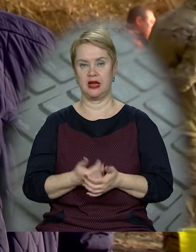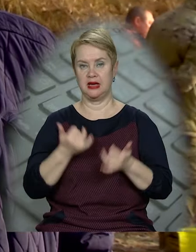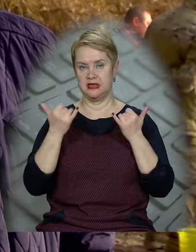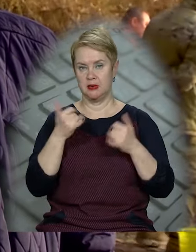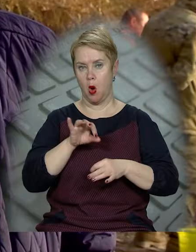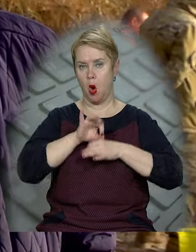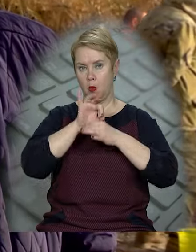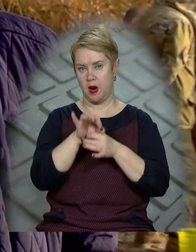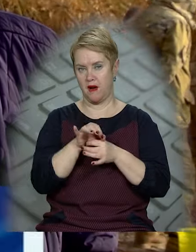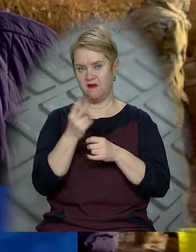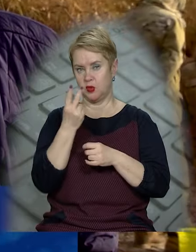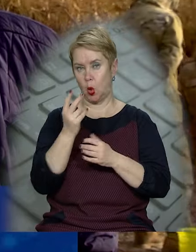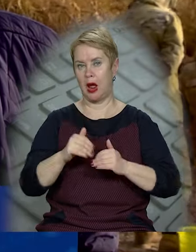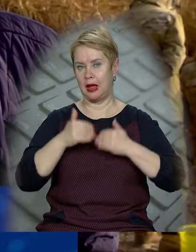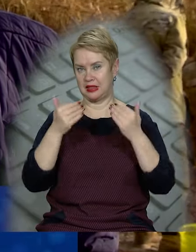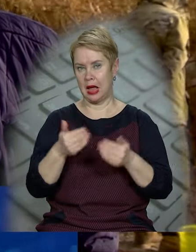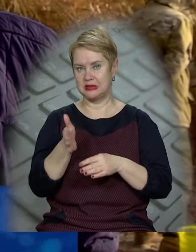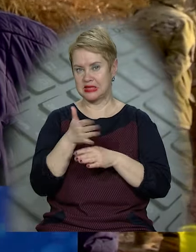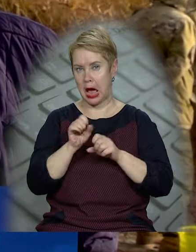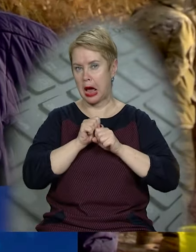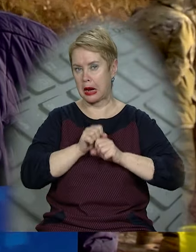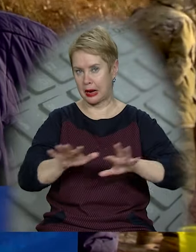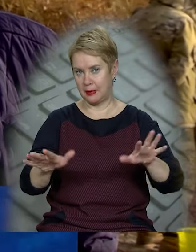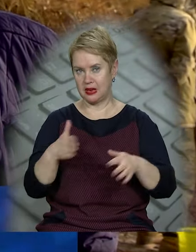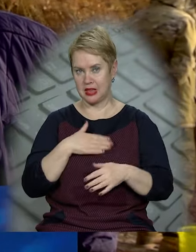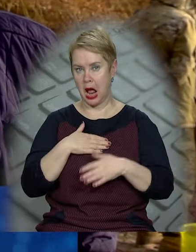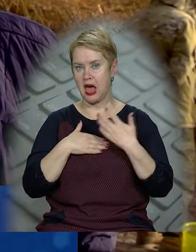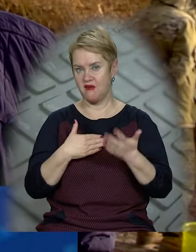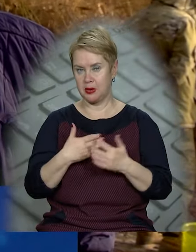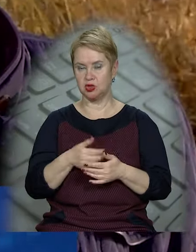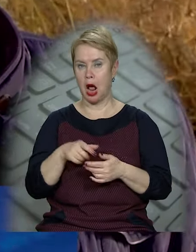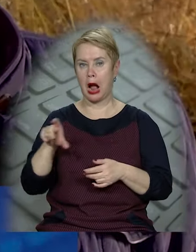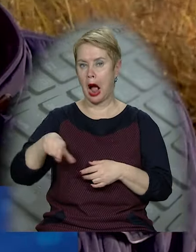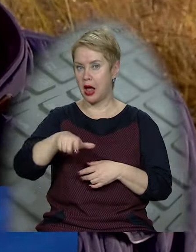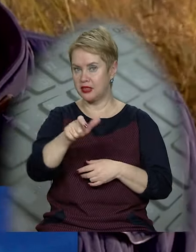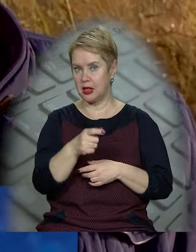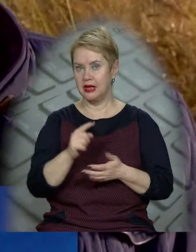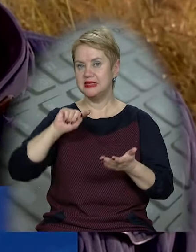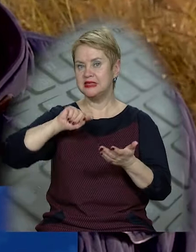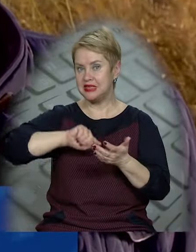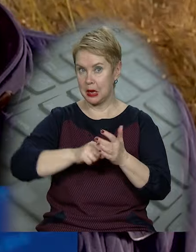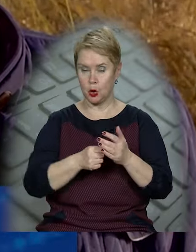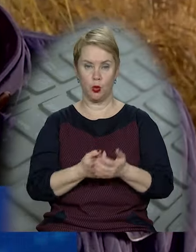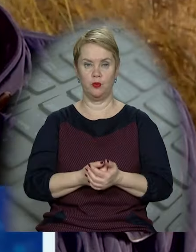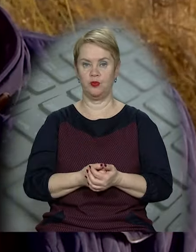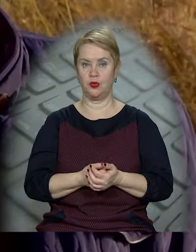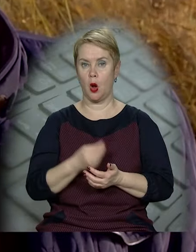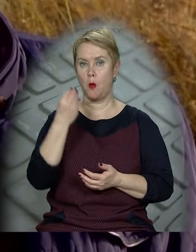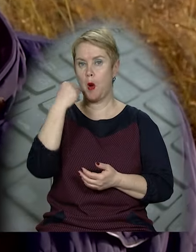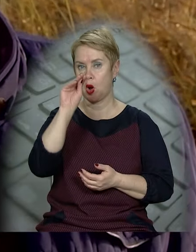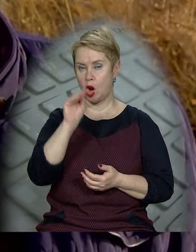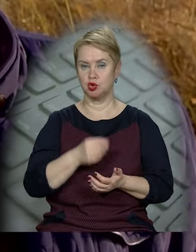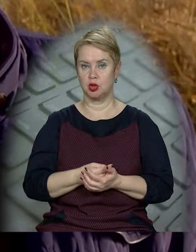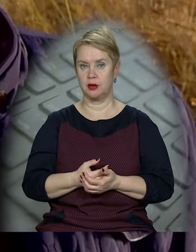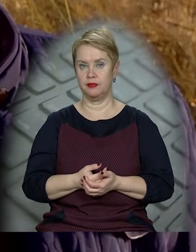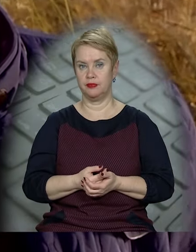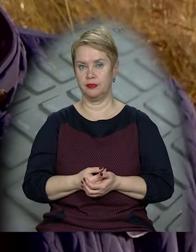ми проводимо другий етап зариблення нашого лівобережного дренажного каналу з ціллю покращення